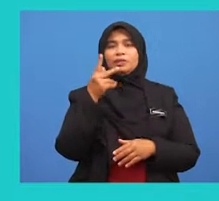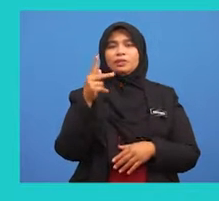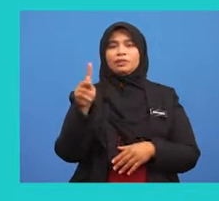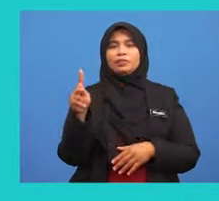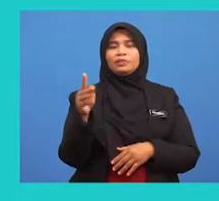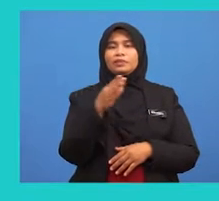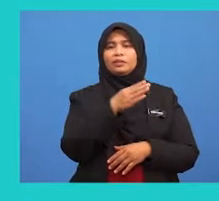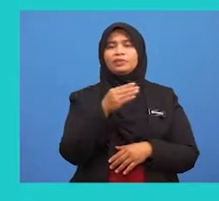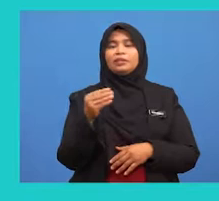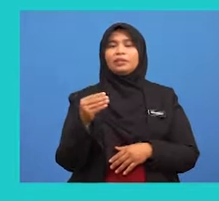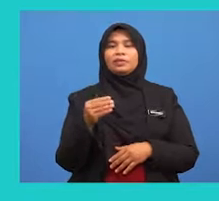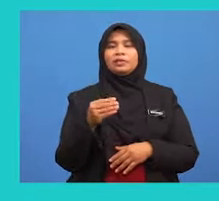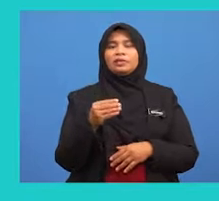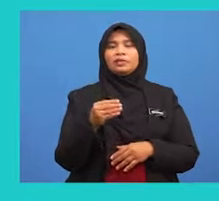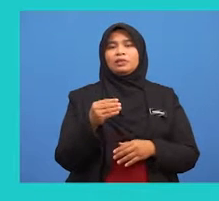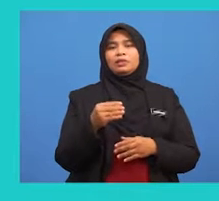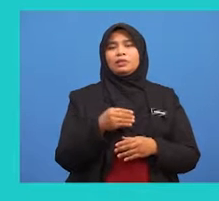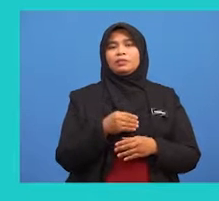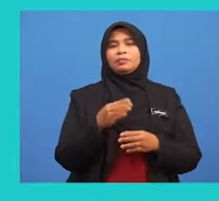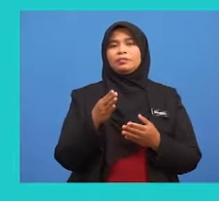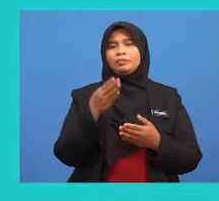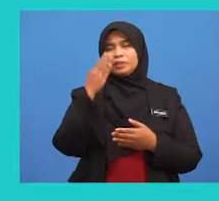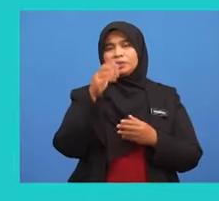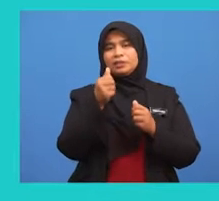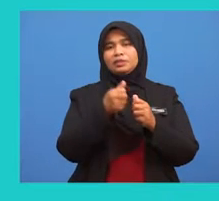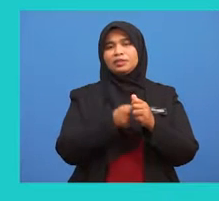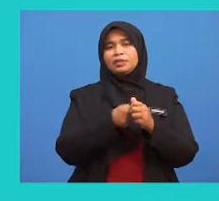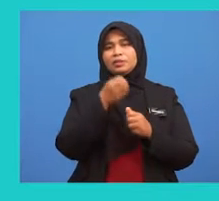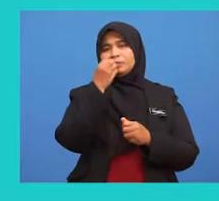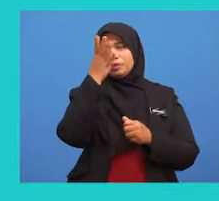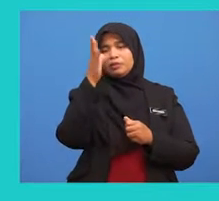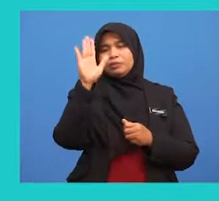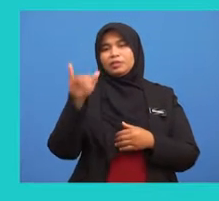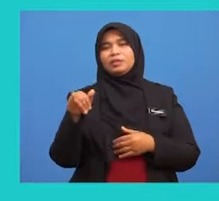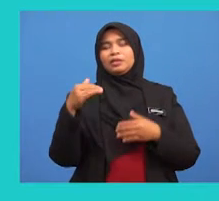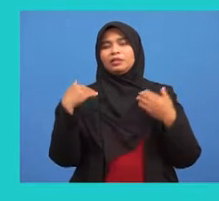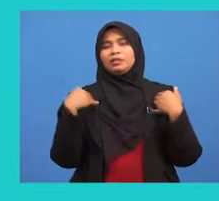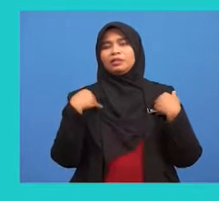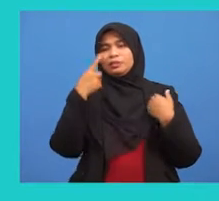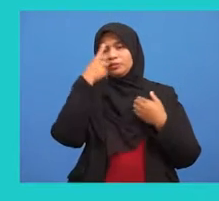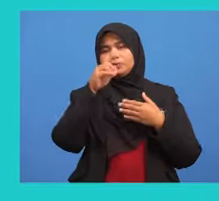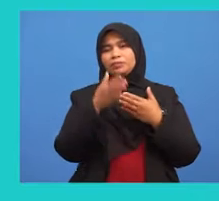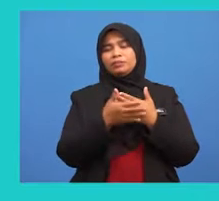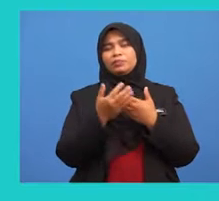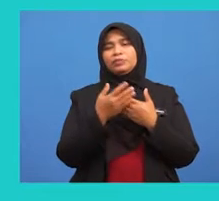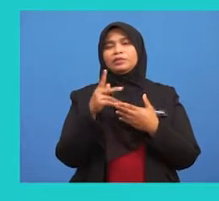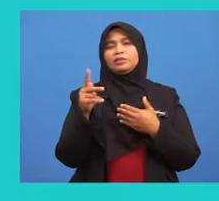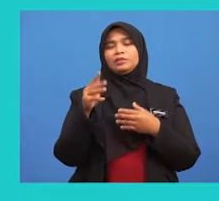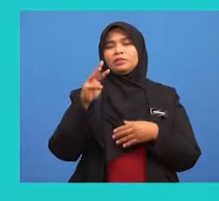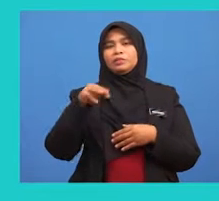kuning dan oren bagi setiap maklumat yang ada bagi memudahkan